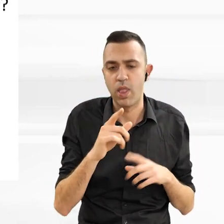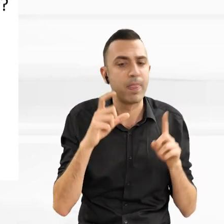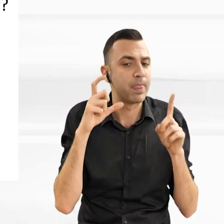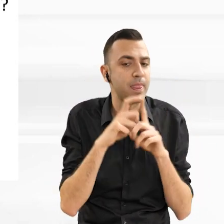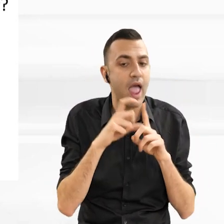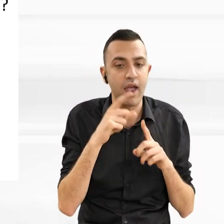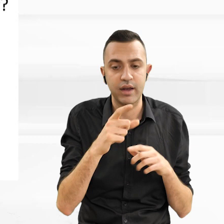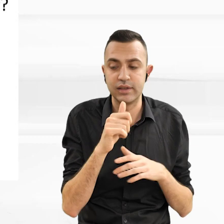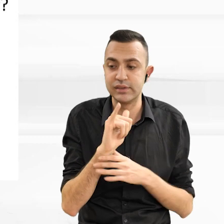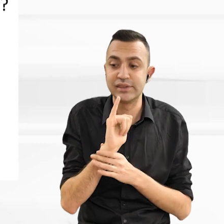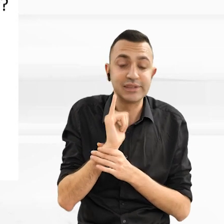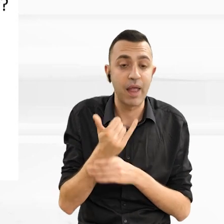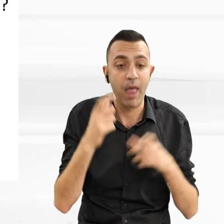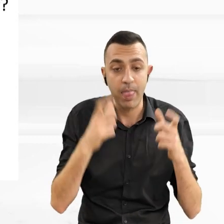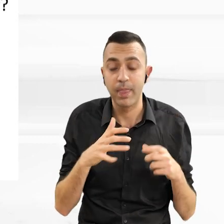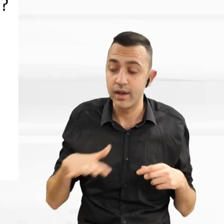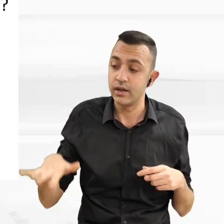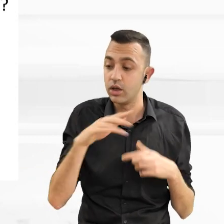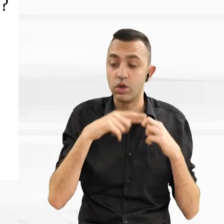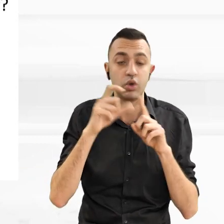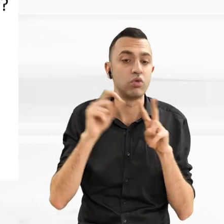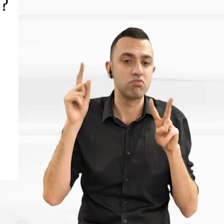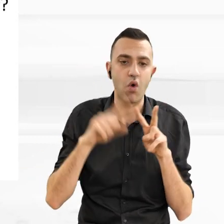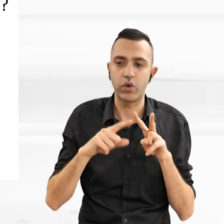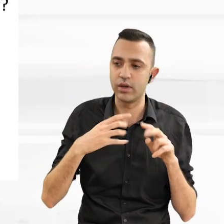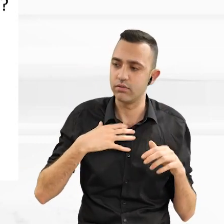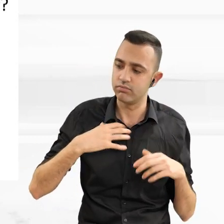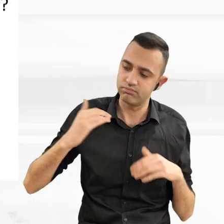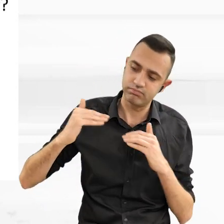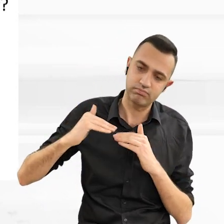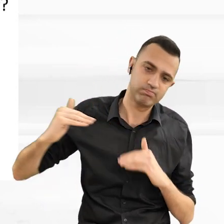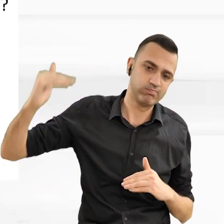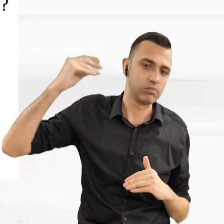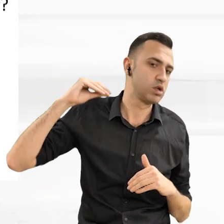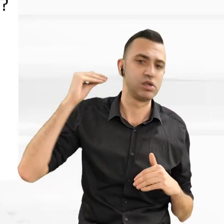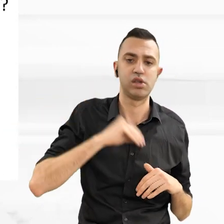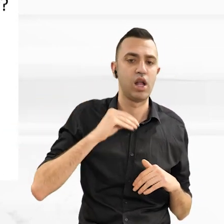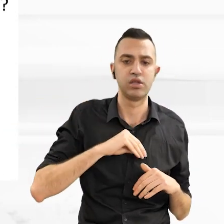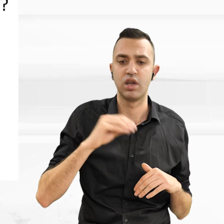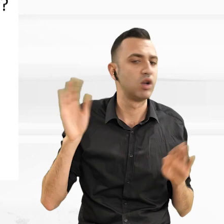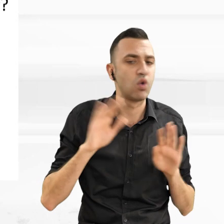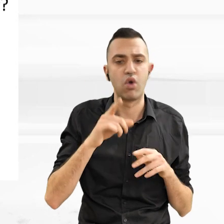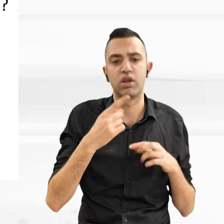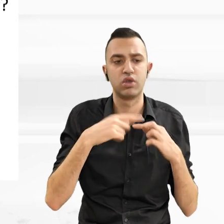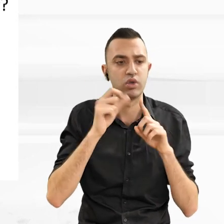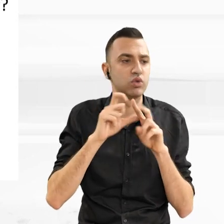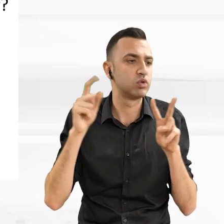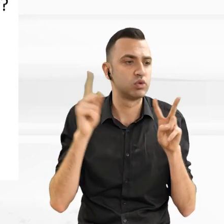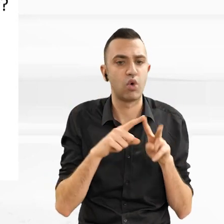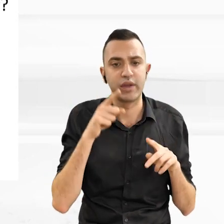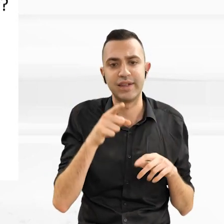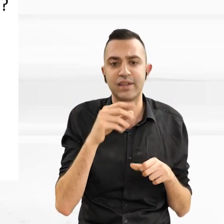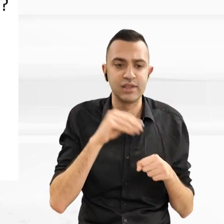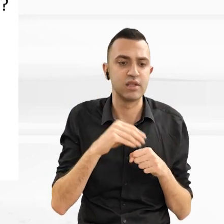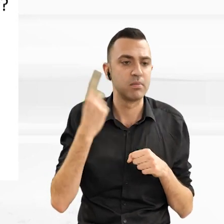bakalım rodin'in sanat çevrelerindeki Şöhret ve annesini Göl geleceğini düşünmesi Hayır Arkadaşlar bu dinin sanat çevresindeki şöhretini